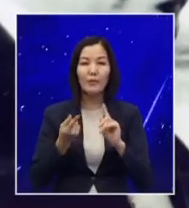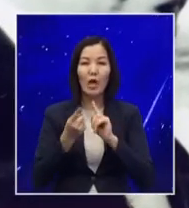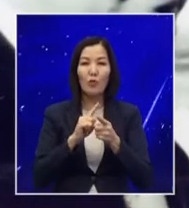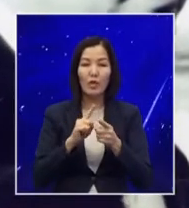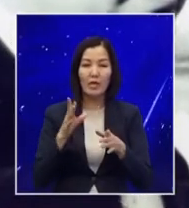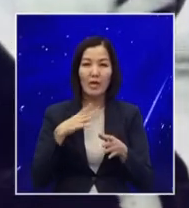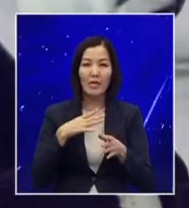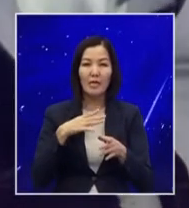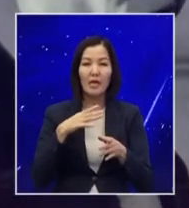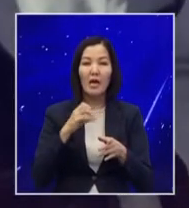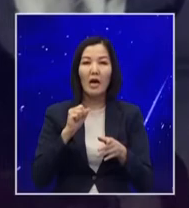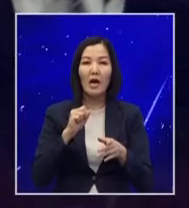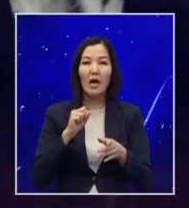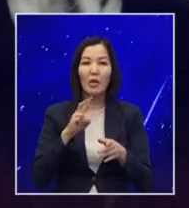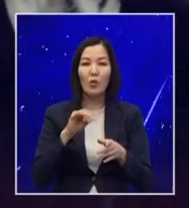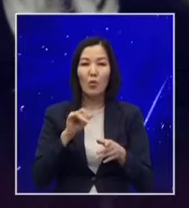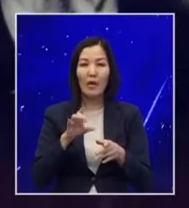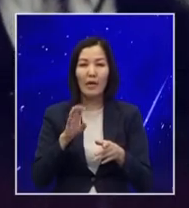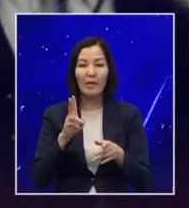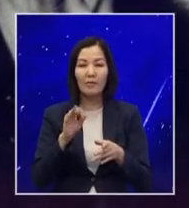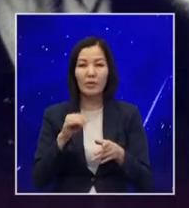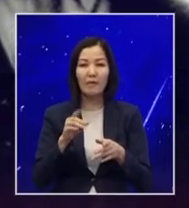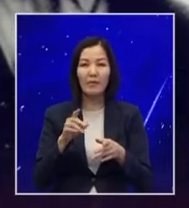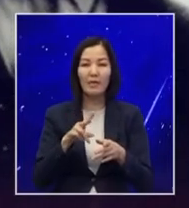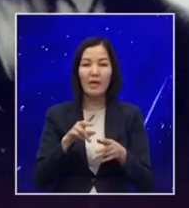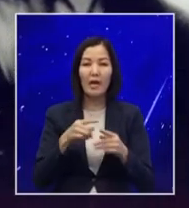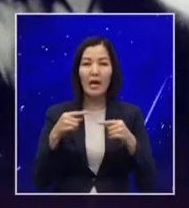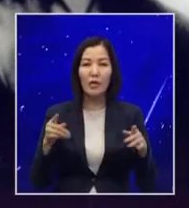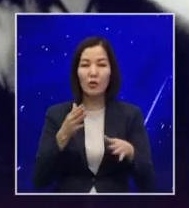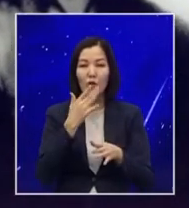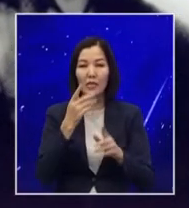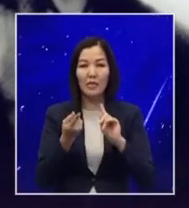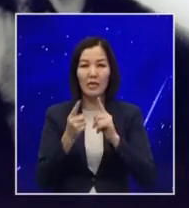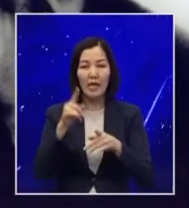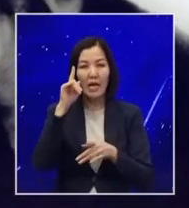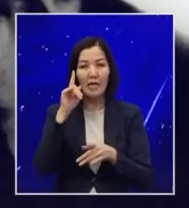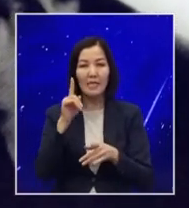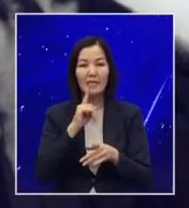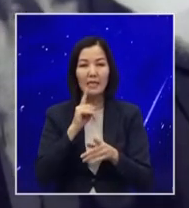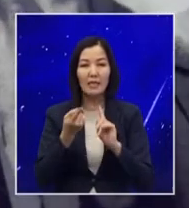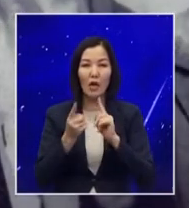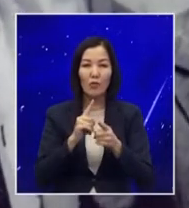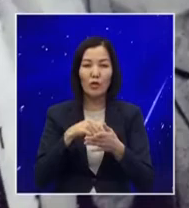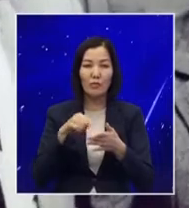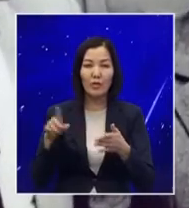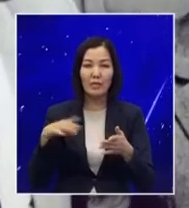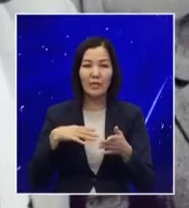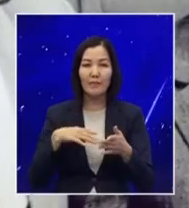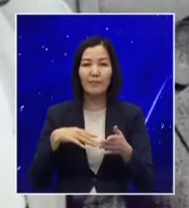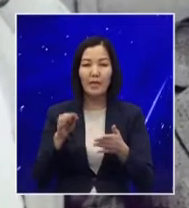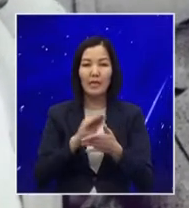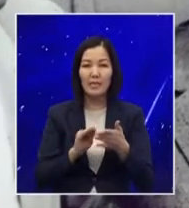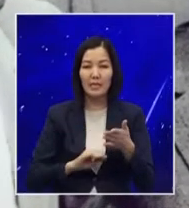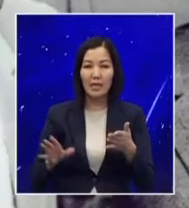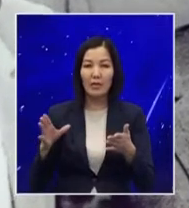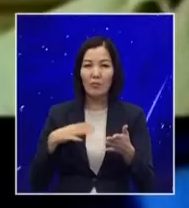тербеді. Әнуар Әлімжановтың роман повестерін, Алекс Лагуманың «Тас қалам» романын қазақ тіліне тәржімалаған, қаламгер сценарийі бойынша